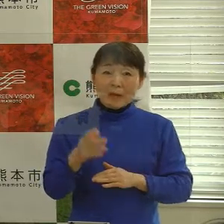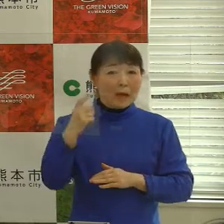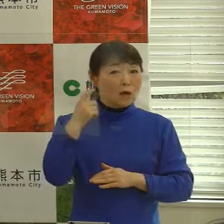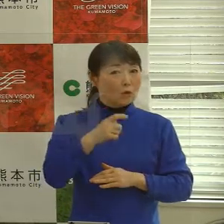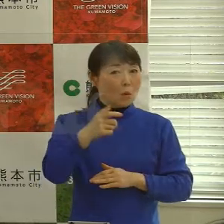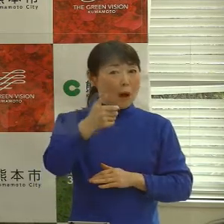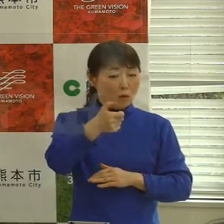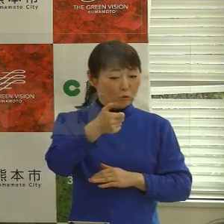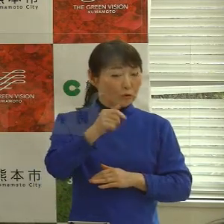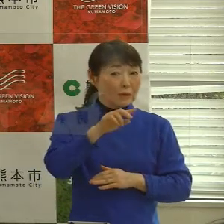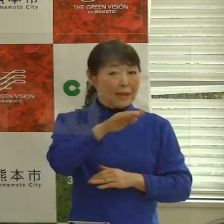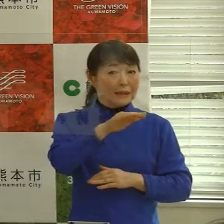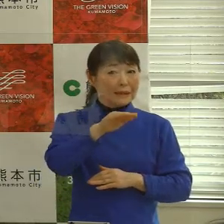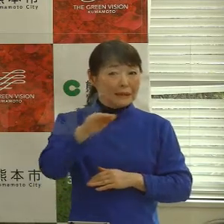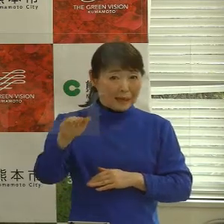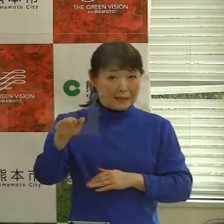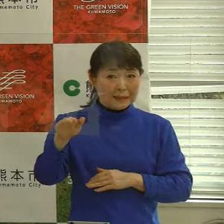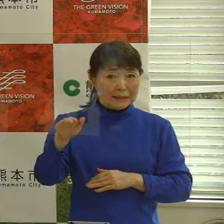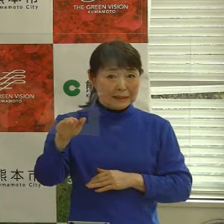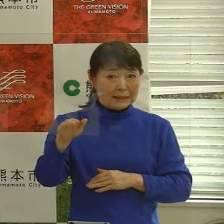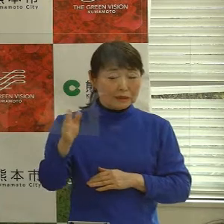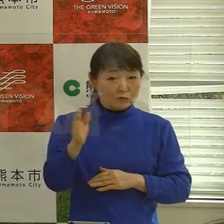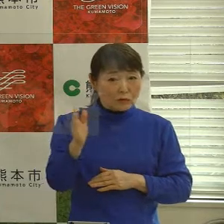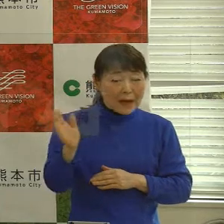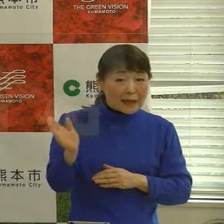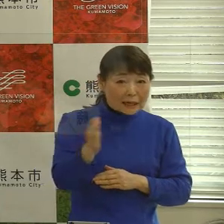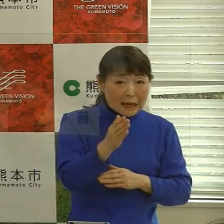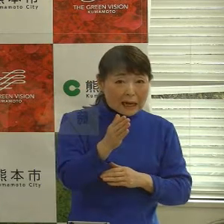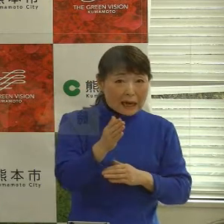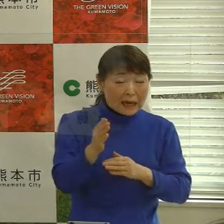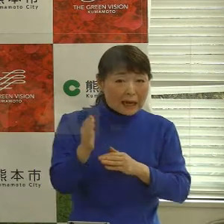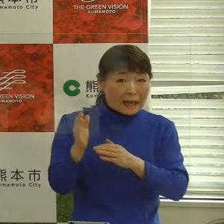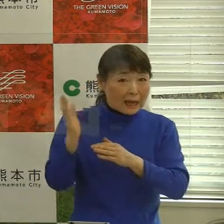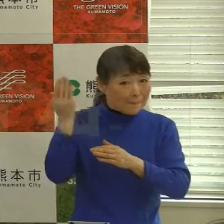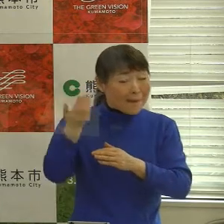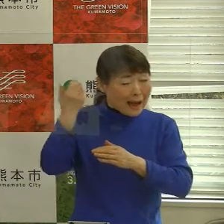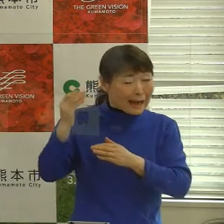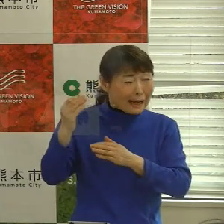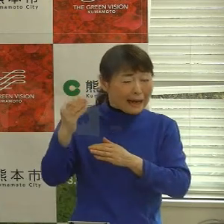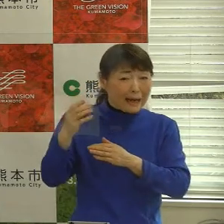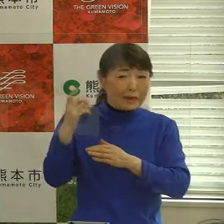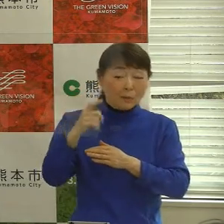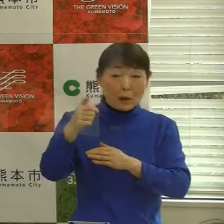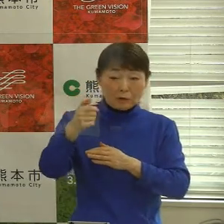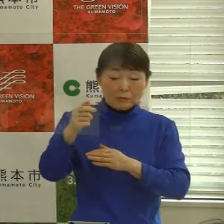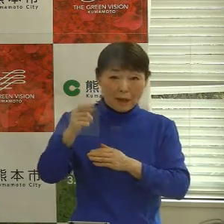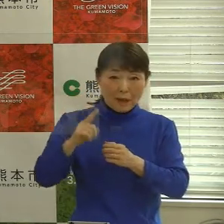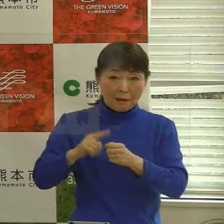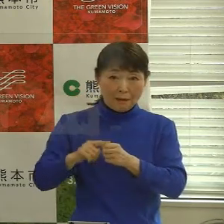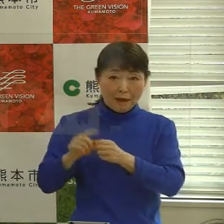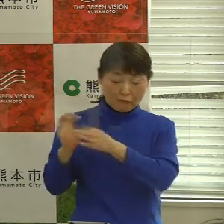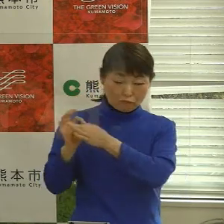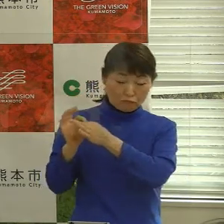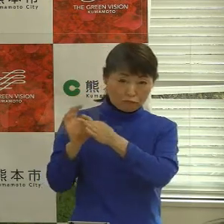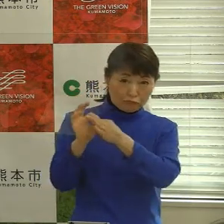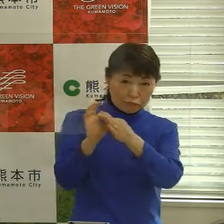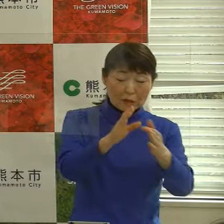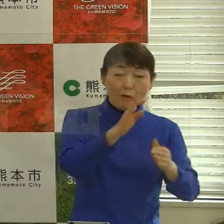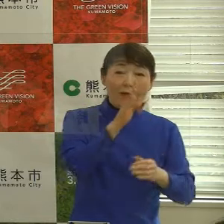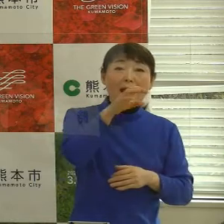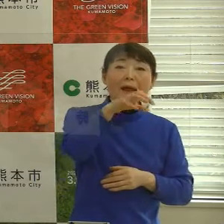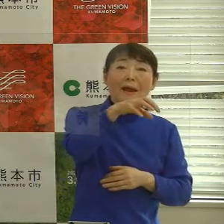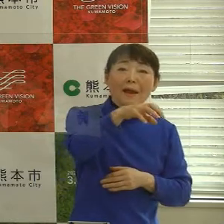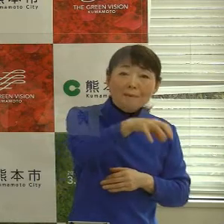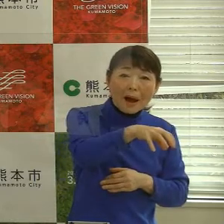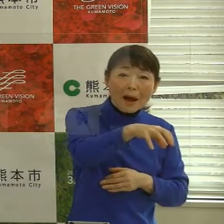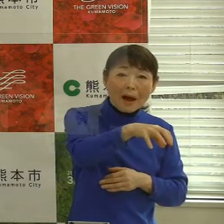50年代ぐらいにどうも、からずっと続いてるんじゃないかというふうに言われると、やっぱり現場ではそうやって、まあ、あまり